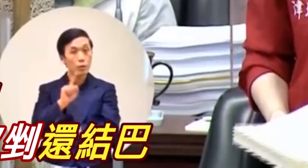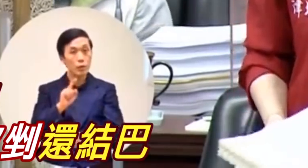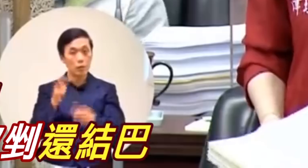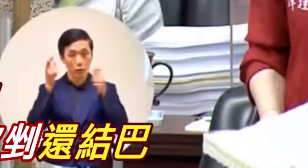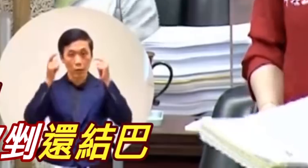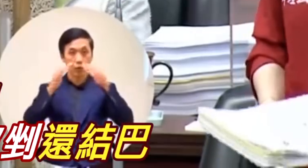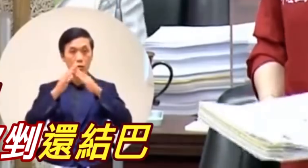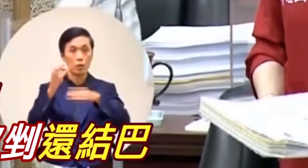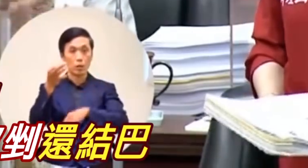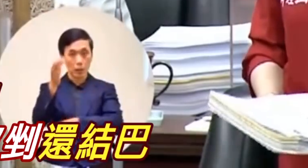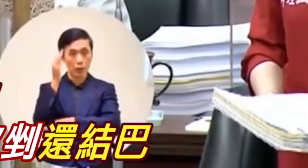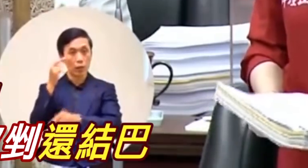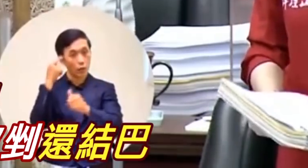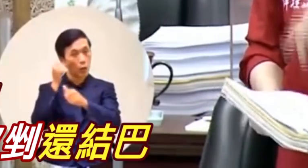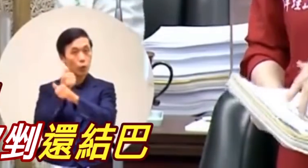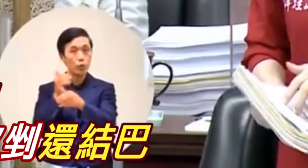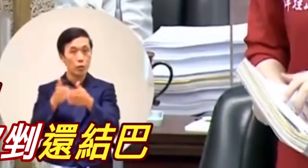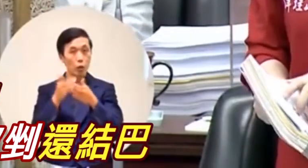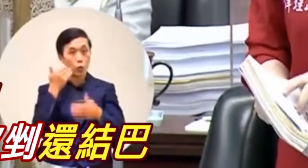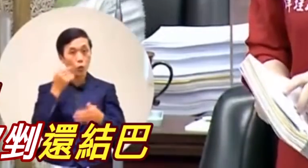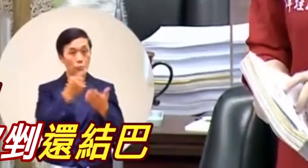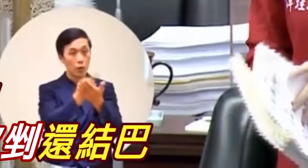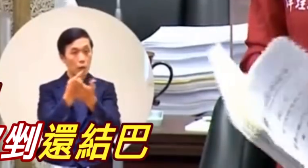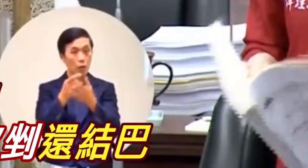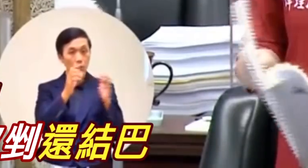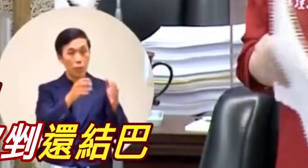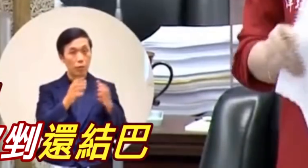财政，如果每一座都是新建的。